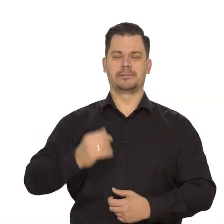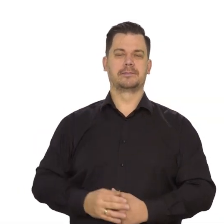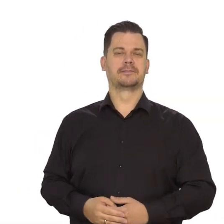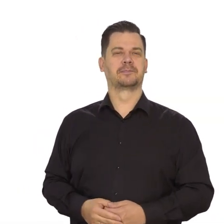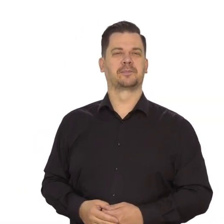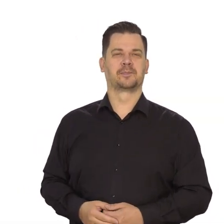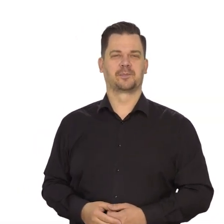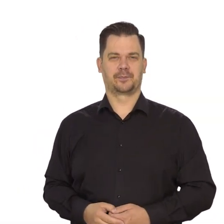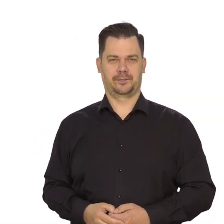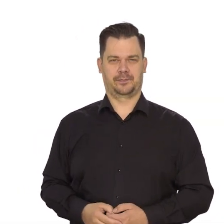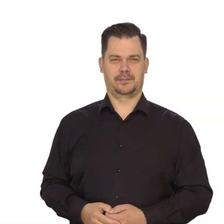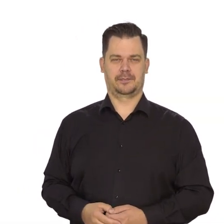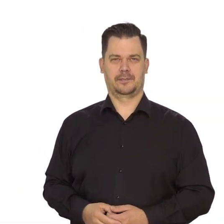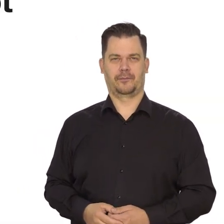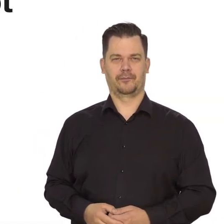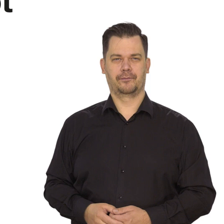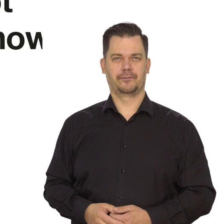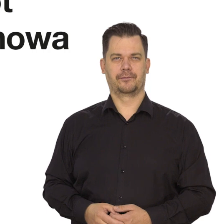odcinków.